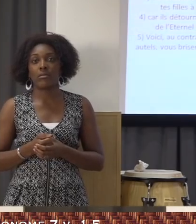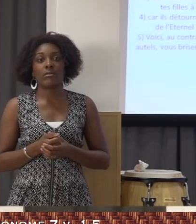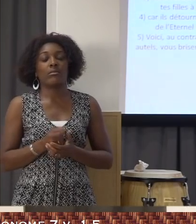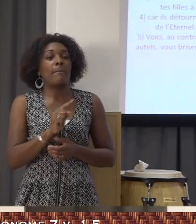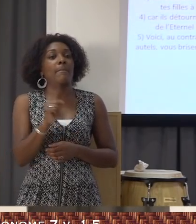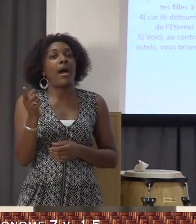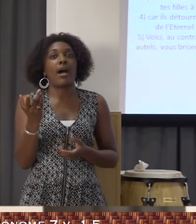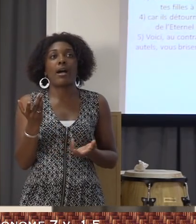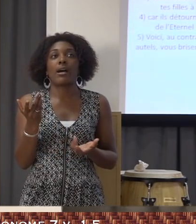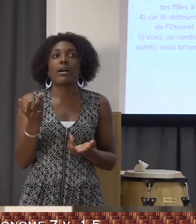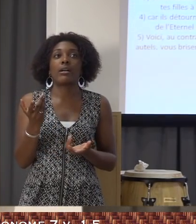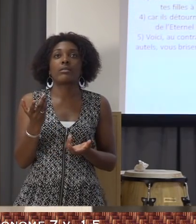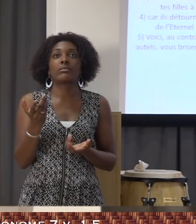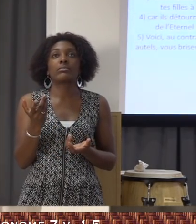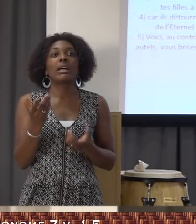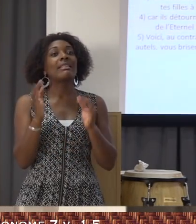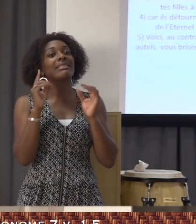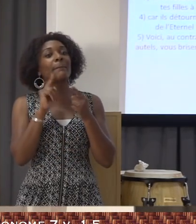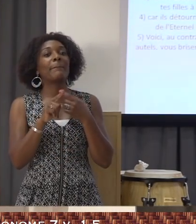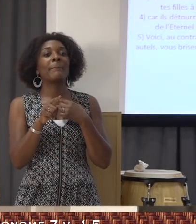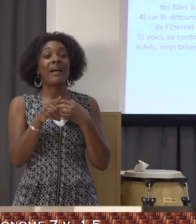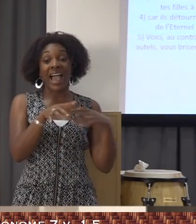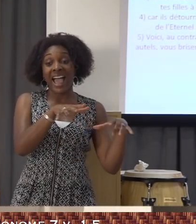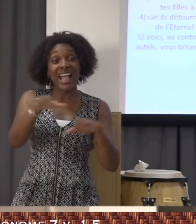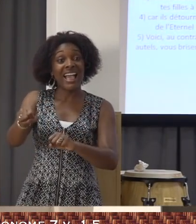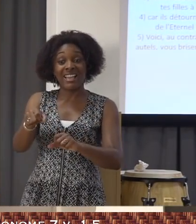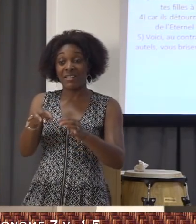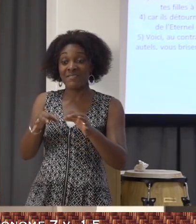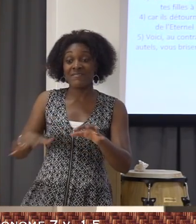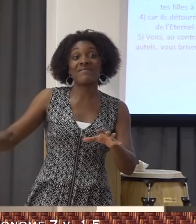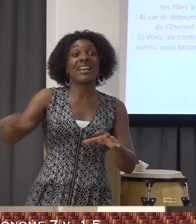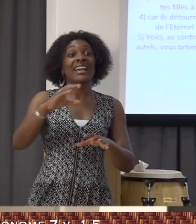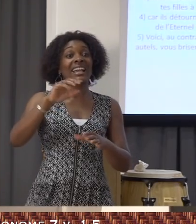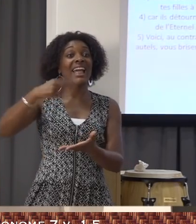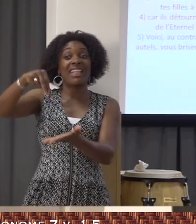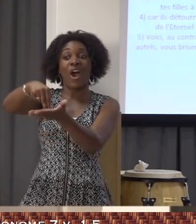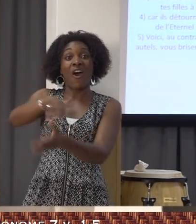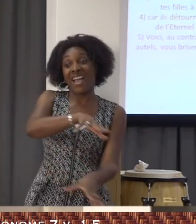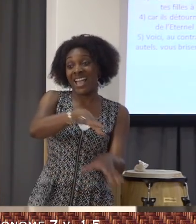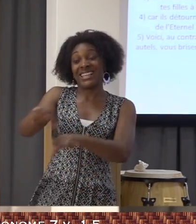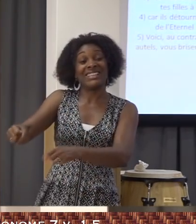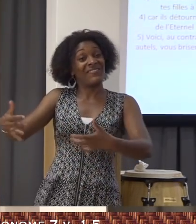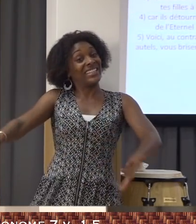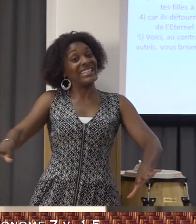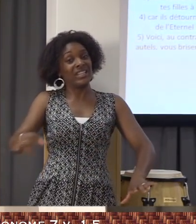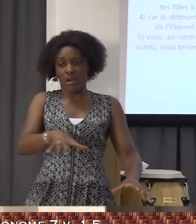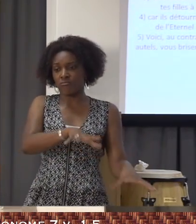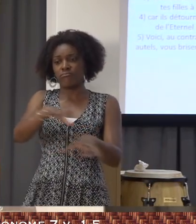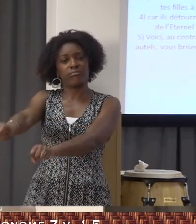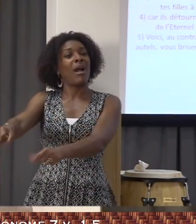s'arrête pas seulement à la conquête de Canaan, ne s'arrête pas seulement à la conquête des